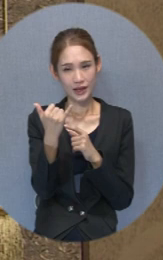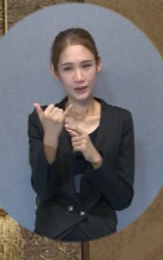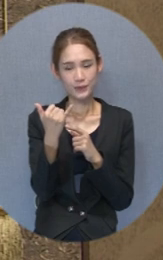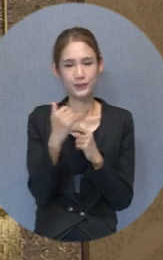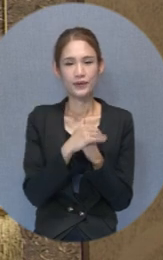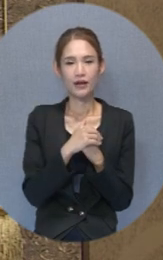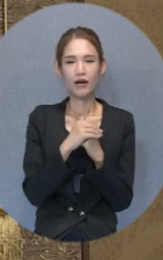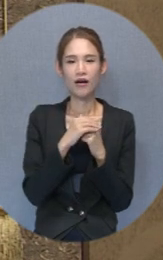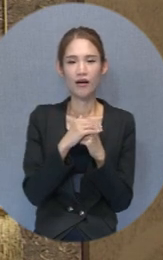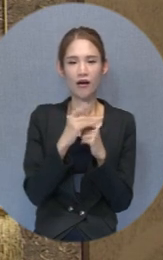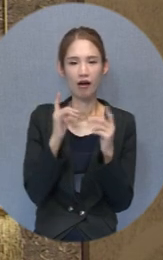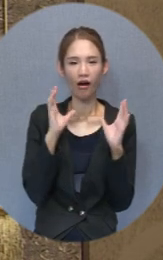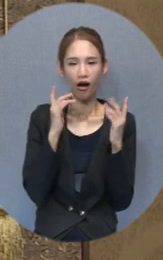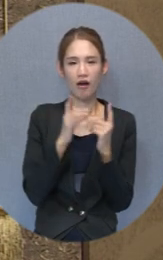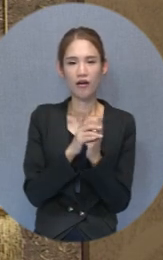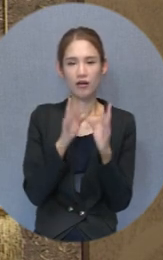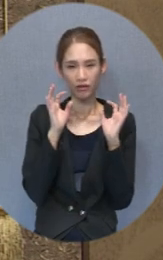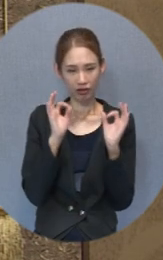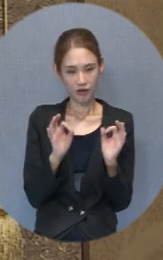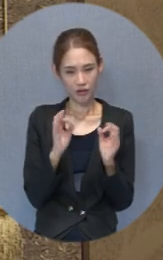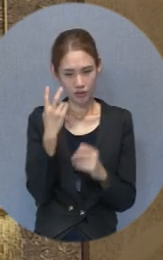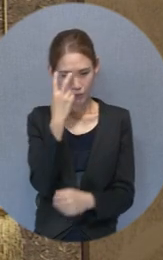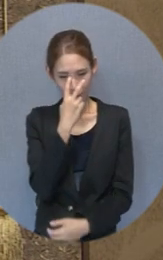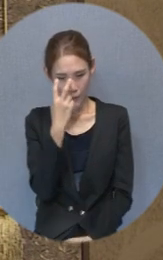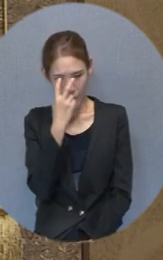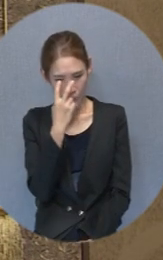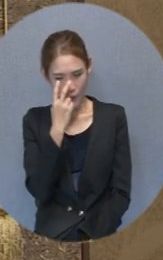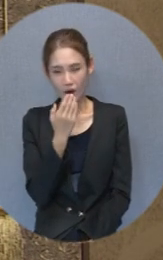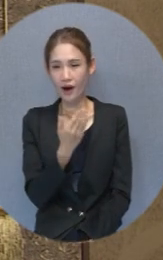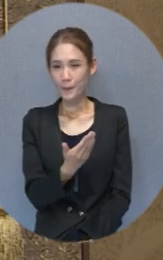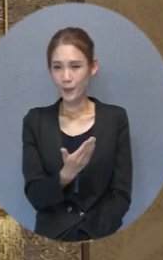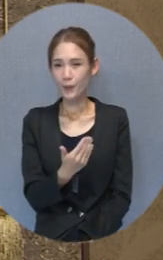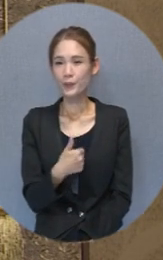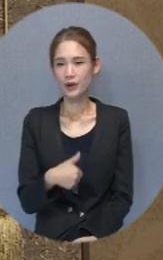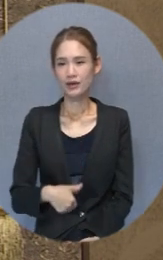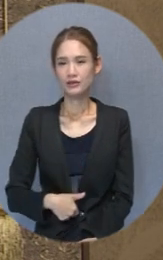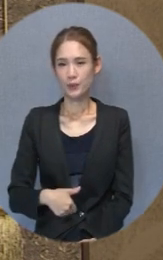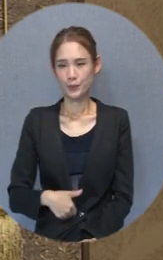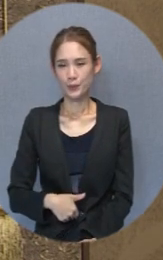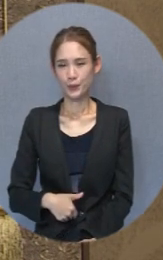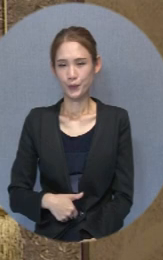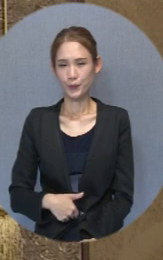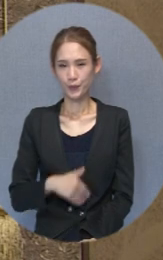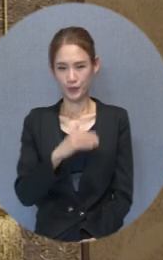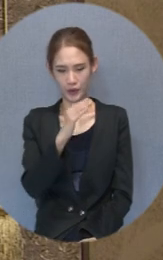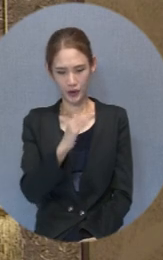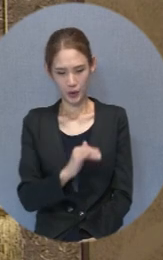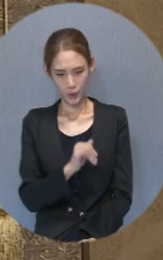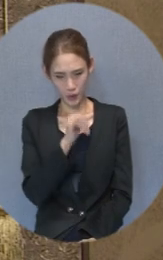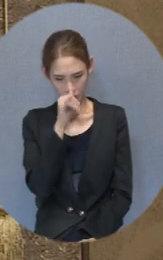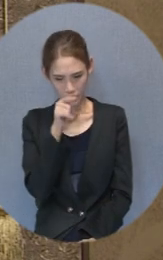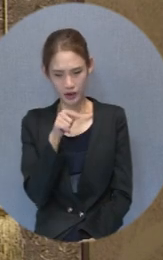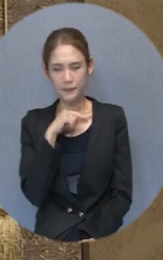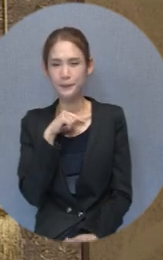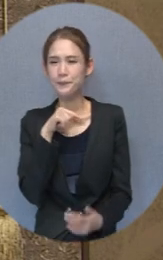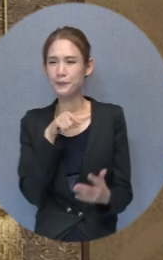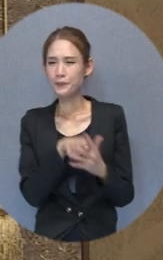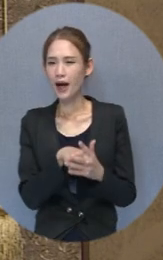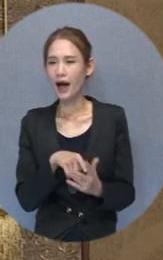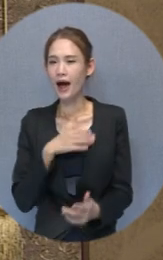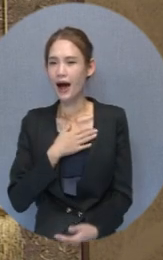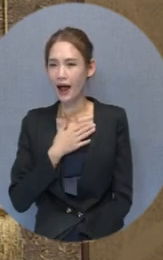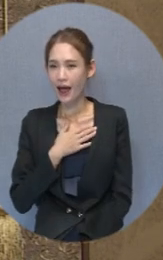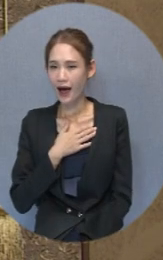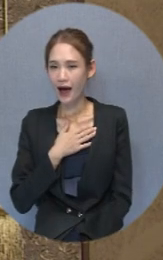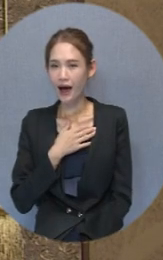부모님들이 아이들을 만나면서 아이들을 이제 케어를 하시면서 필요한 내용들이 있잖아요. 가장 교구제가. 네, 잘하시겠죠? 맞아요.